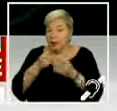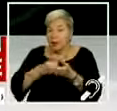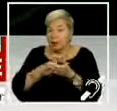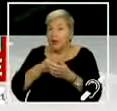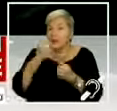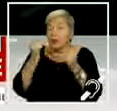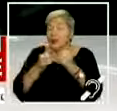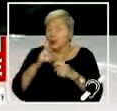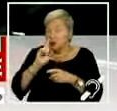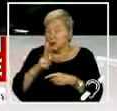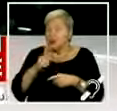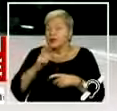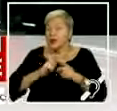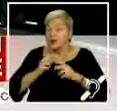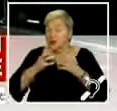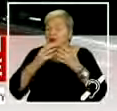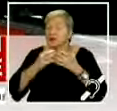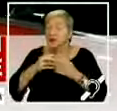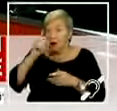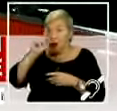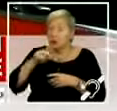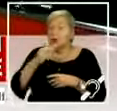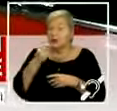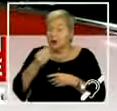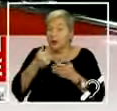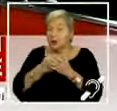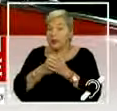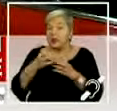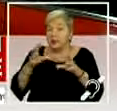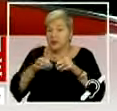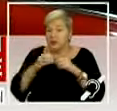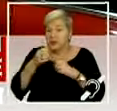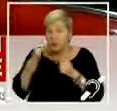să așteptați câteva luni bune până la primirea ei,